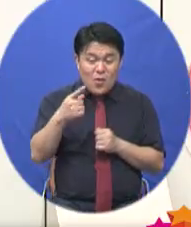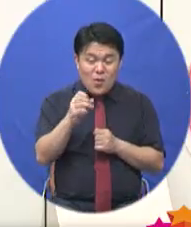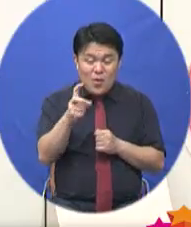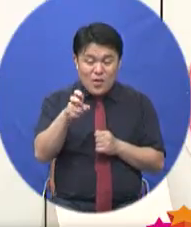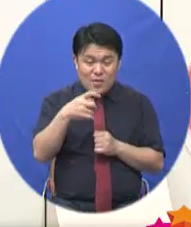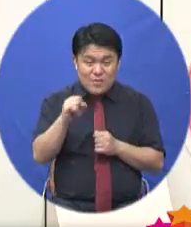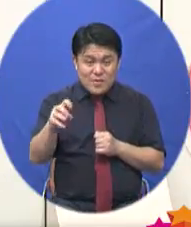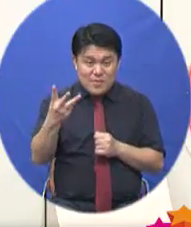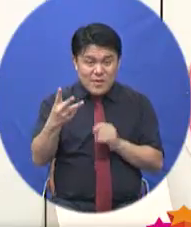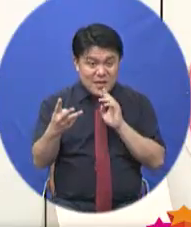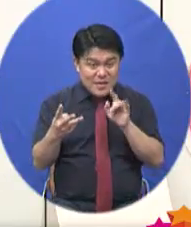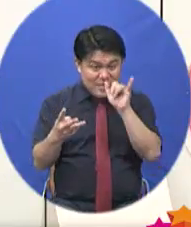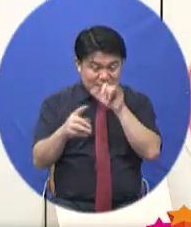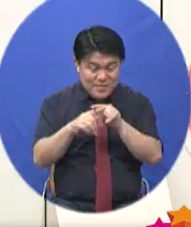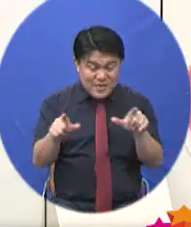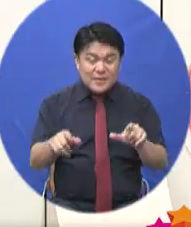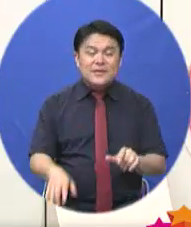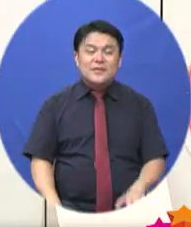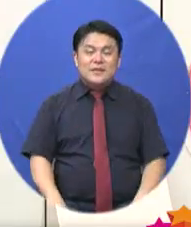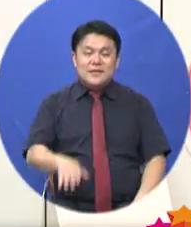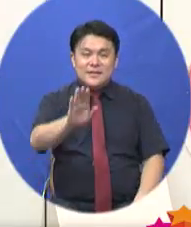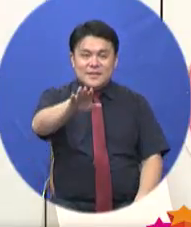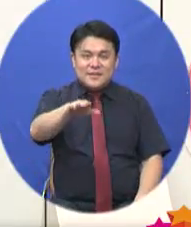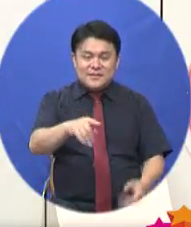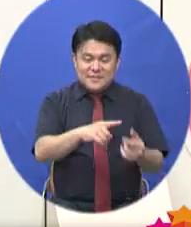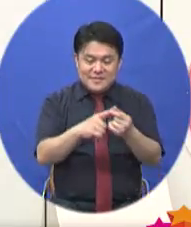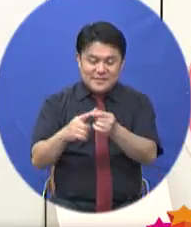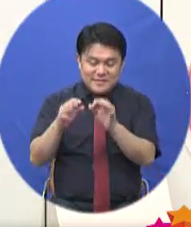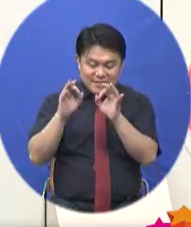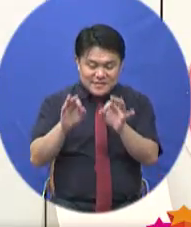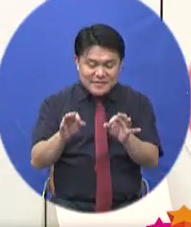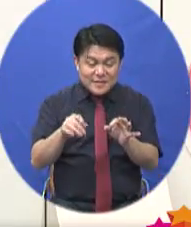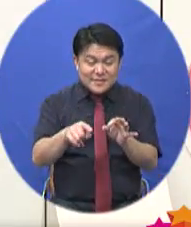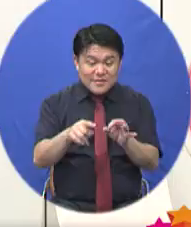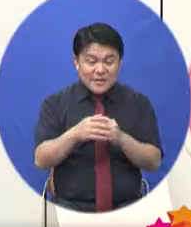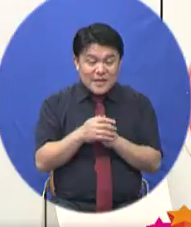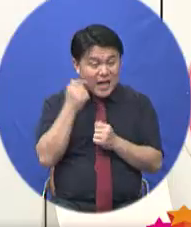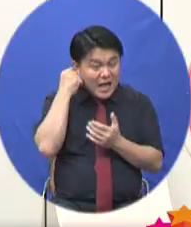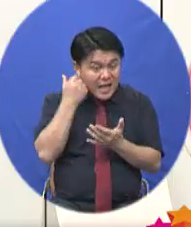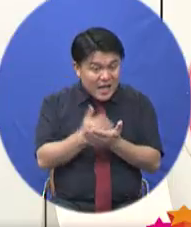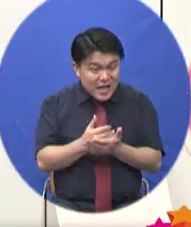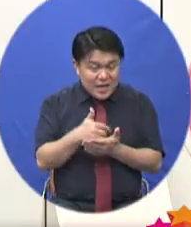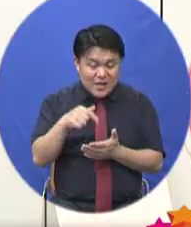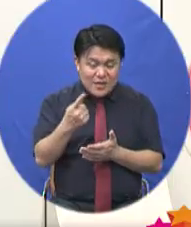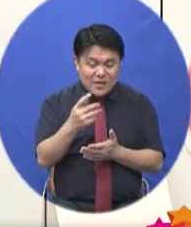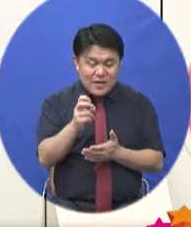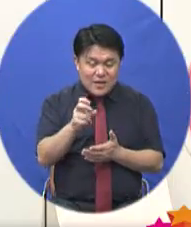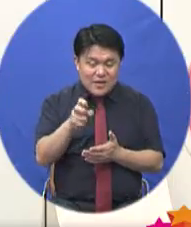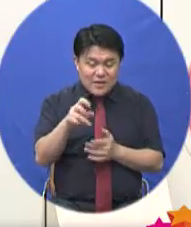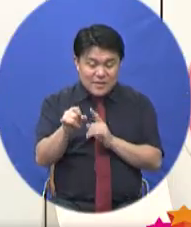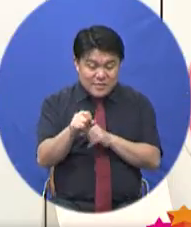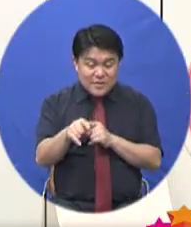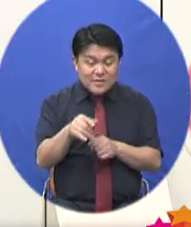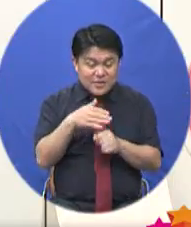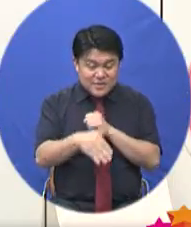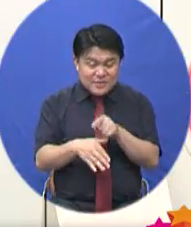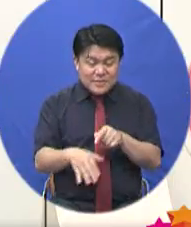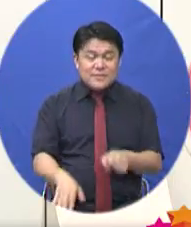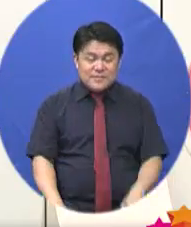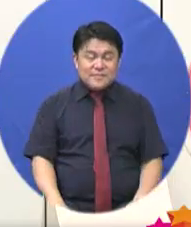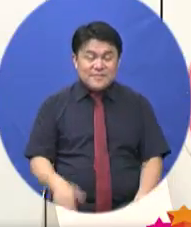이제 네. 방언으로 오면 네. 글씨는 네. 한자가 그 공양미입니다. 고양미. 예, 고양미로 가면 돼요.